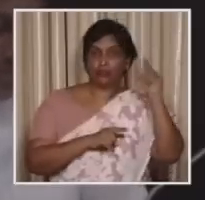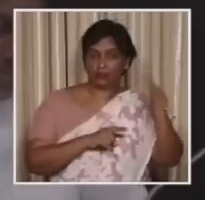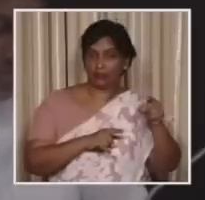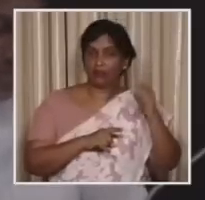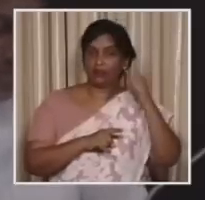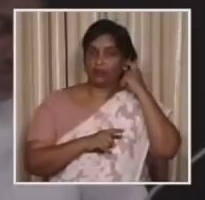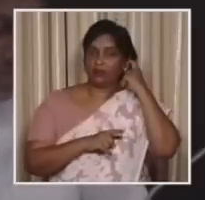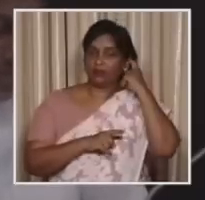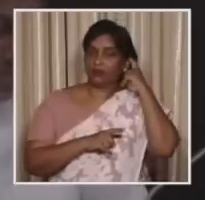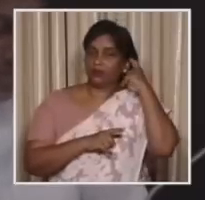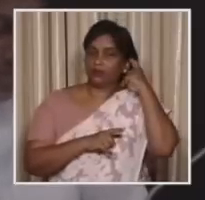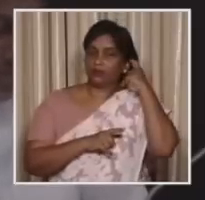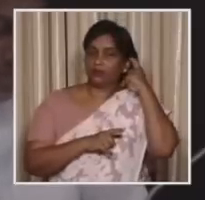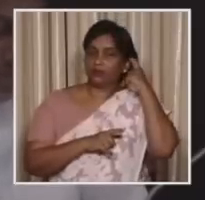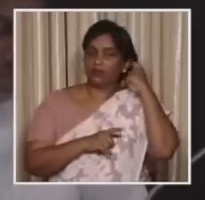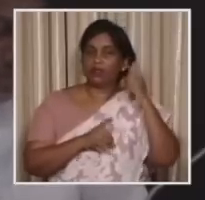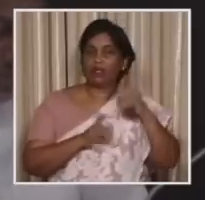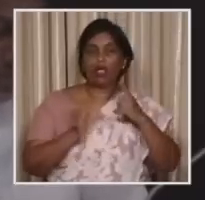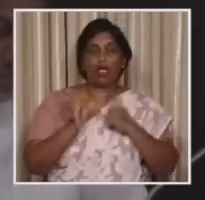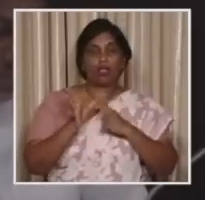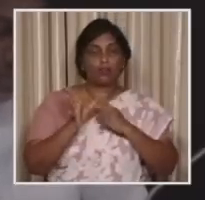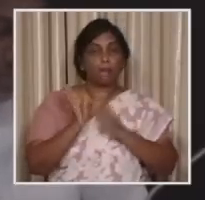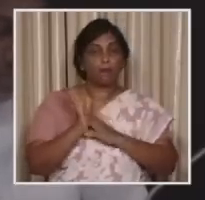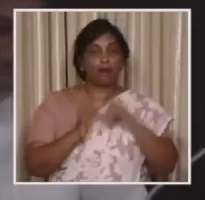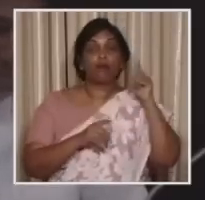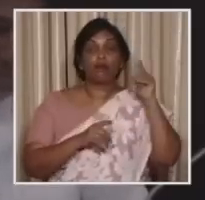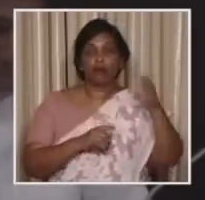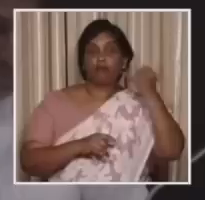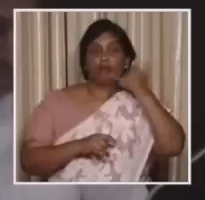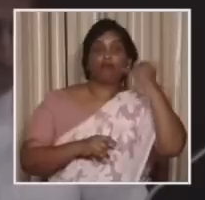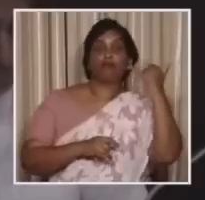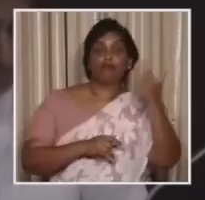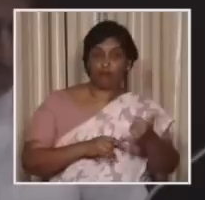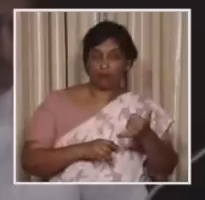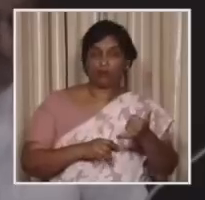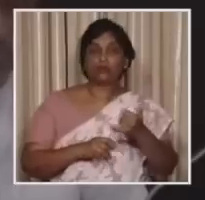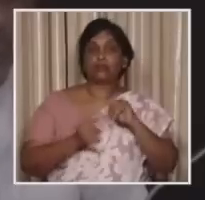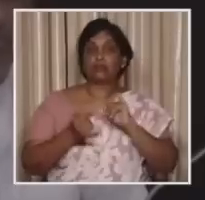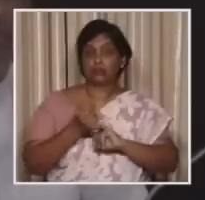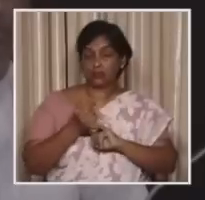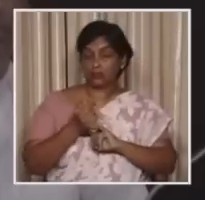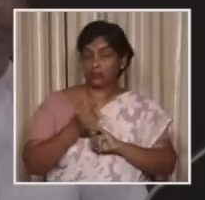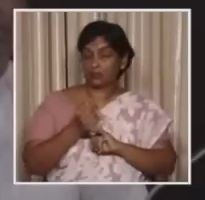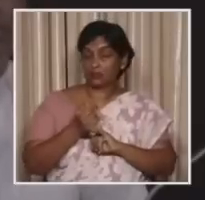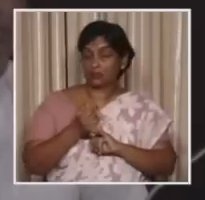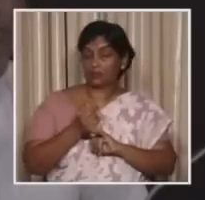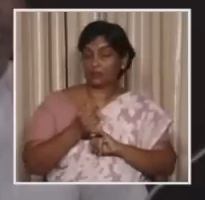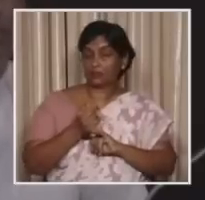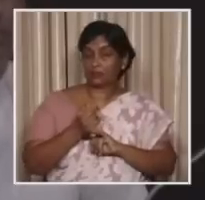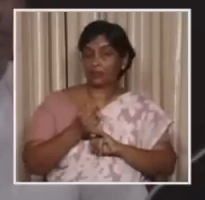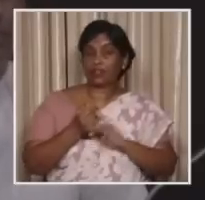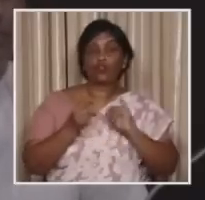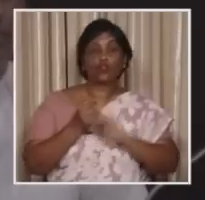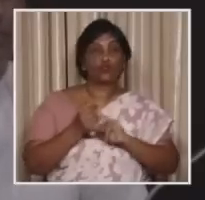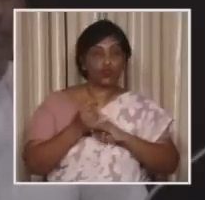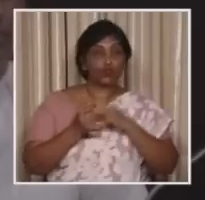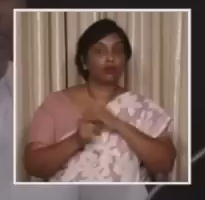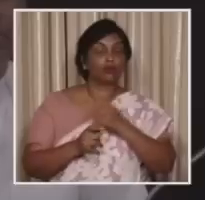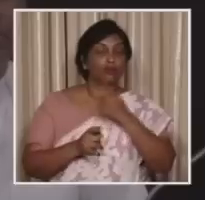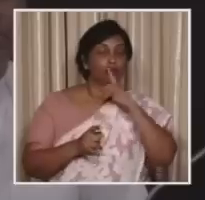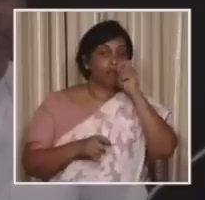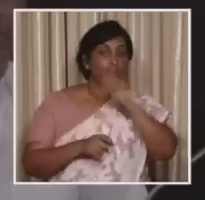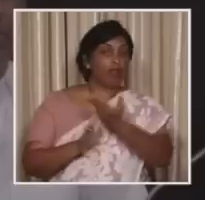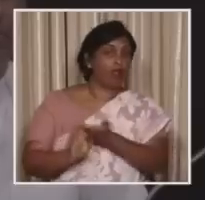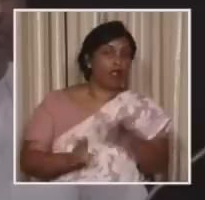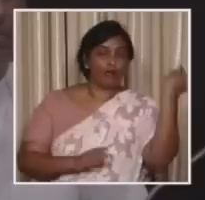etakota Asad Maulana kena ohutat call ekak dunna Saharan Suresh Sale me pudgalaya